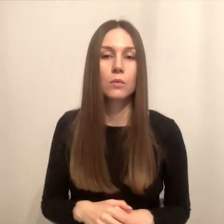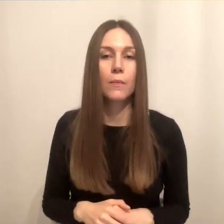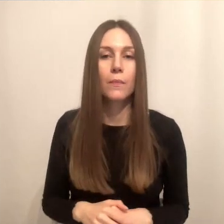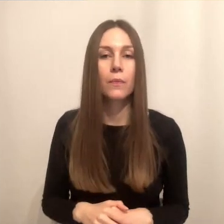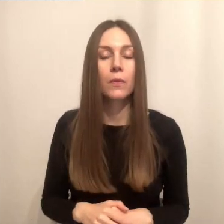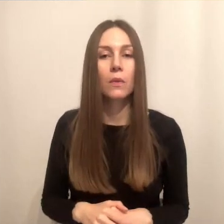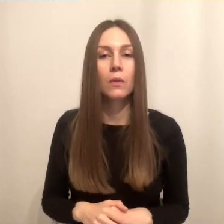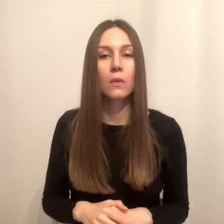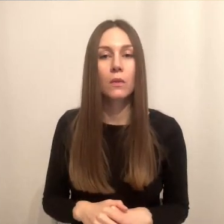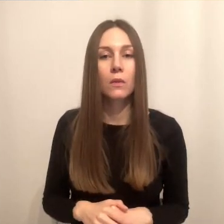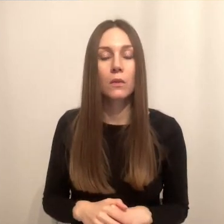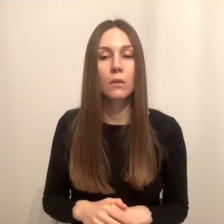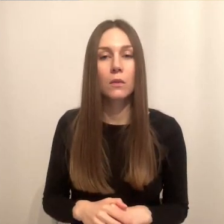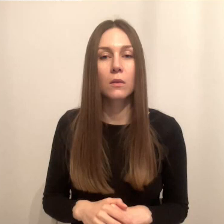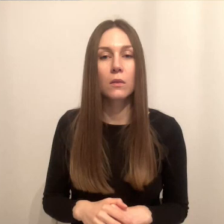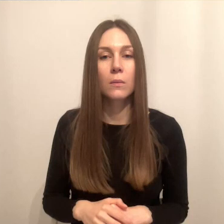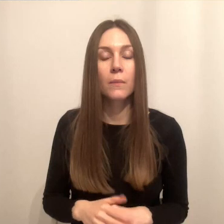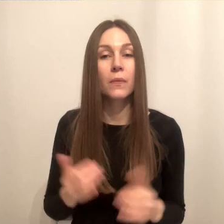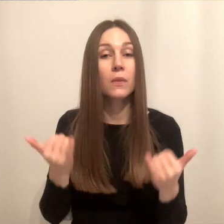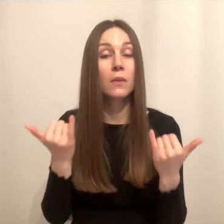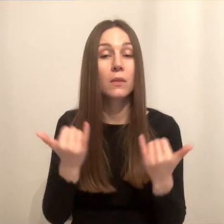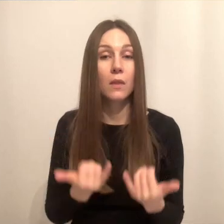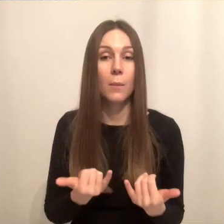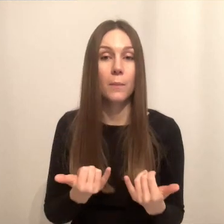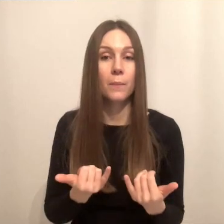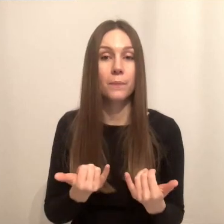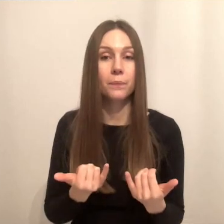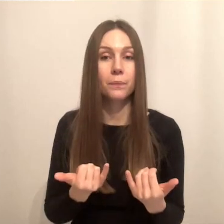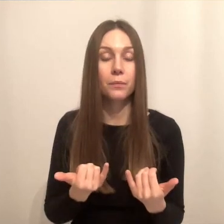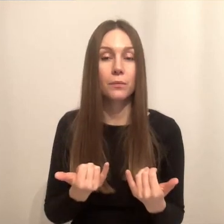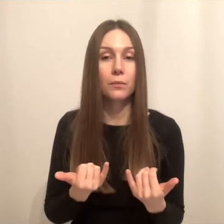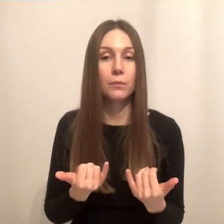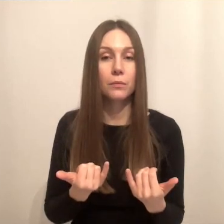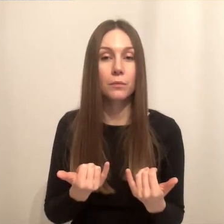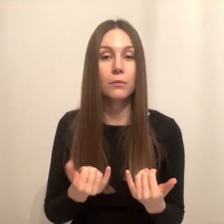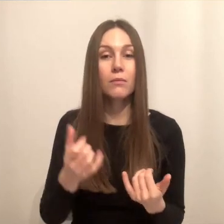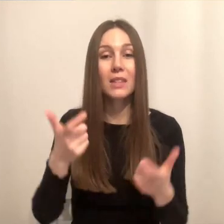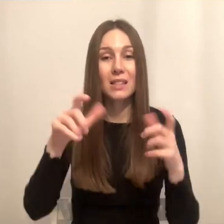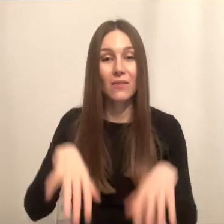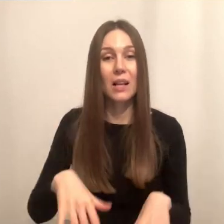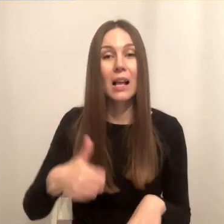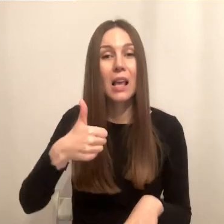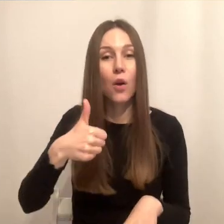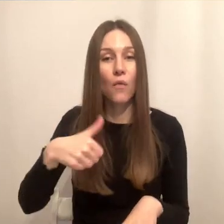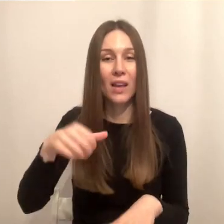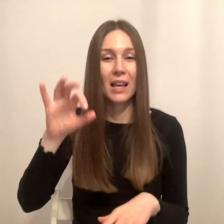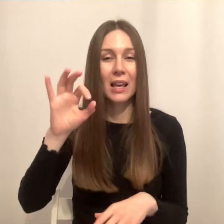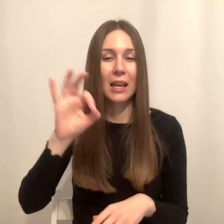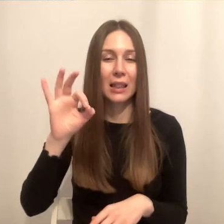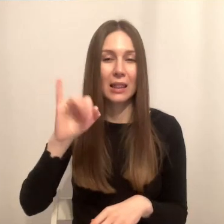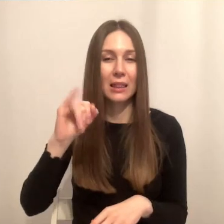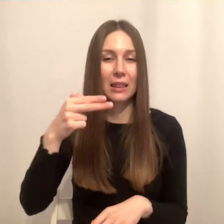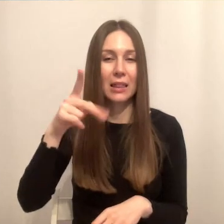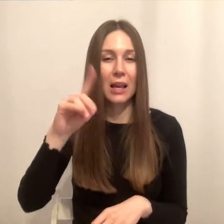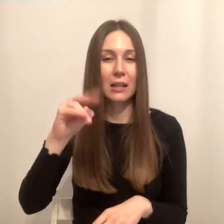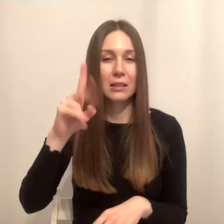svarbus, tai kaip rodo dabar naujausias savivaldybių gerovės indeksas, Trakai stovi vietoje,